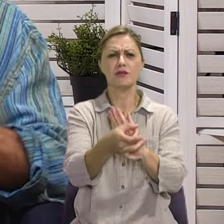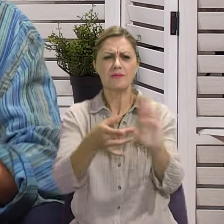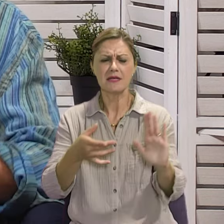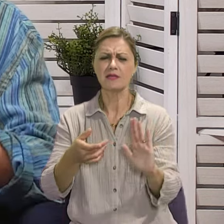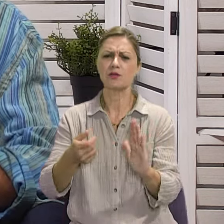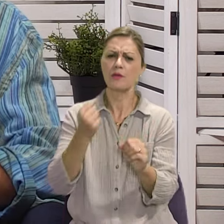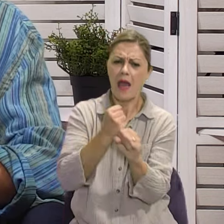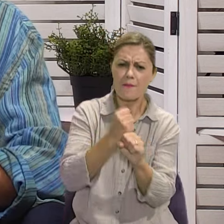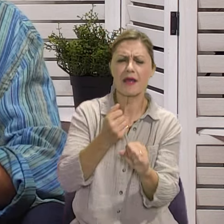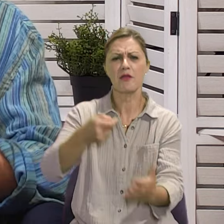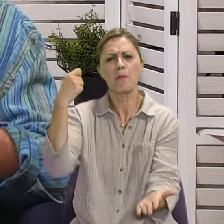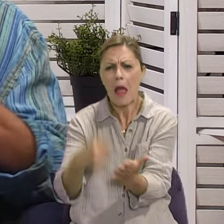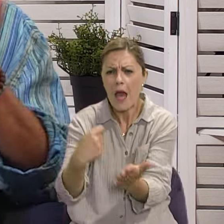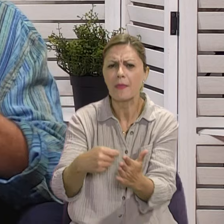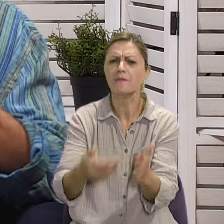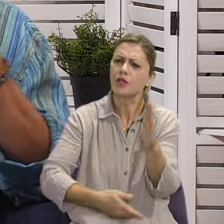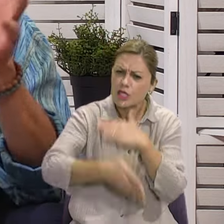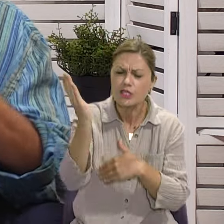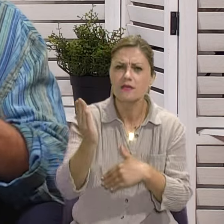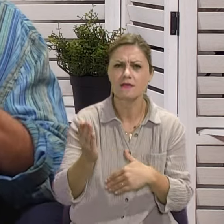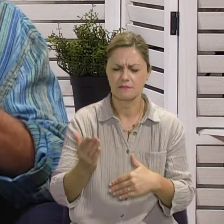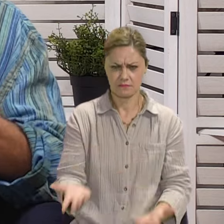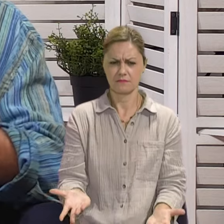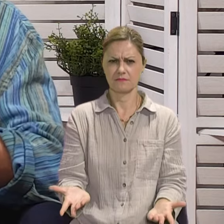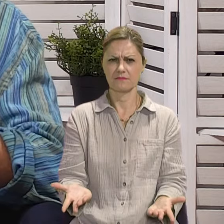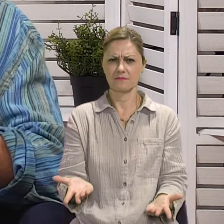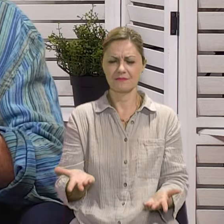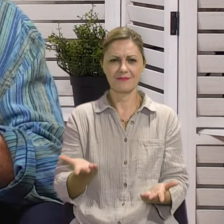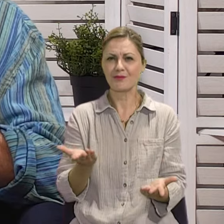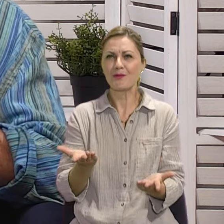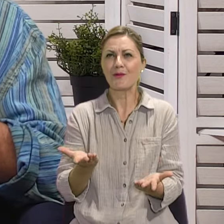ča, platit ćemo te, bio ti pjevač, bio ti ne znam što,